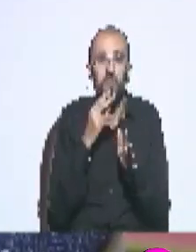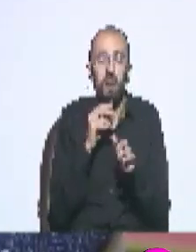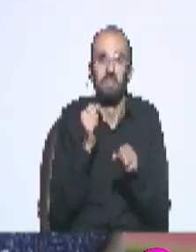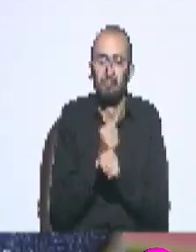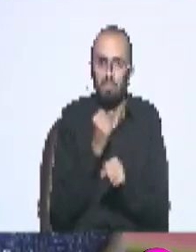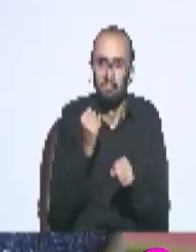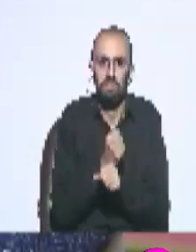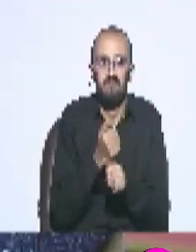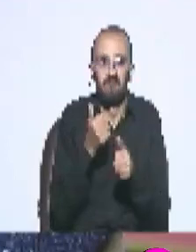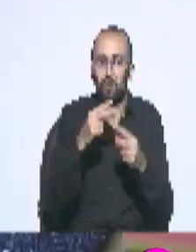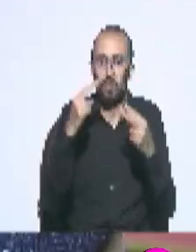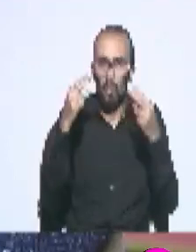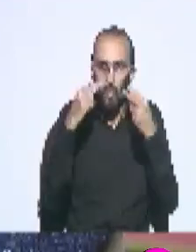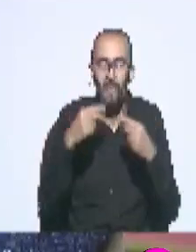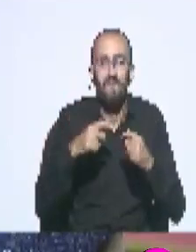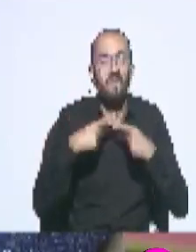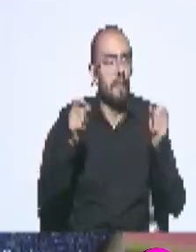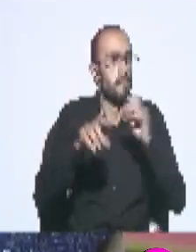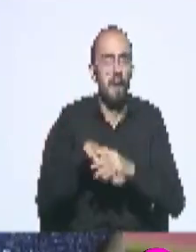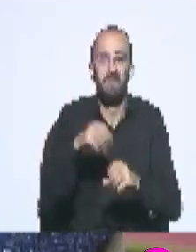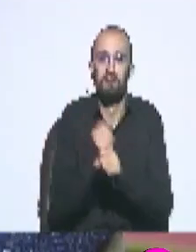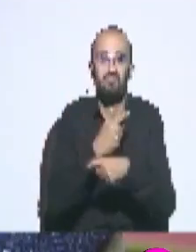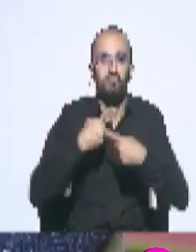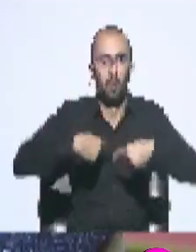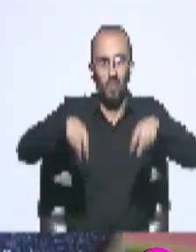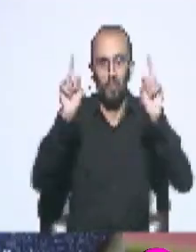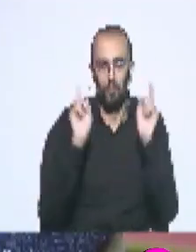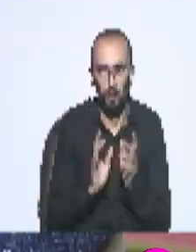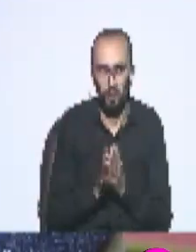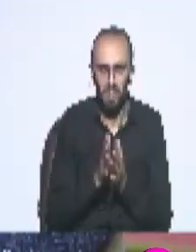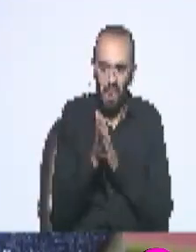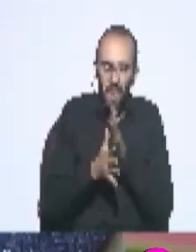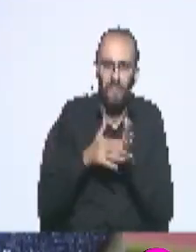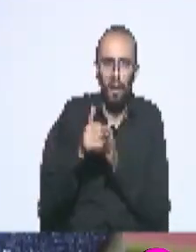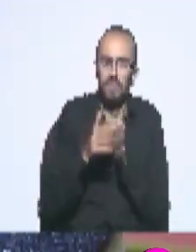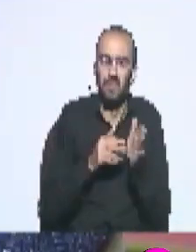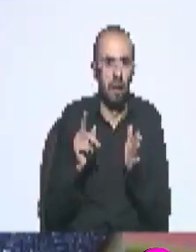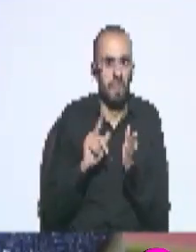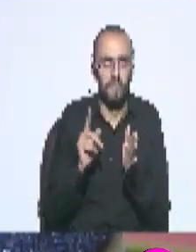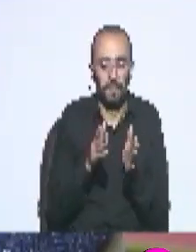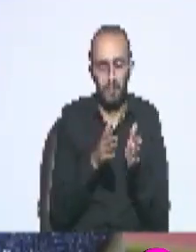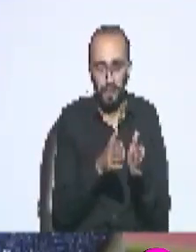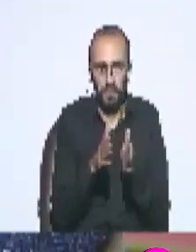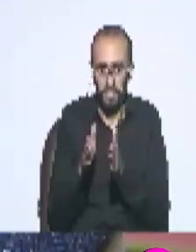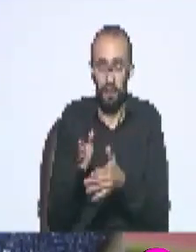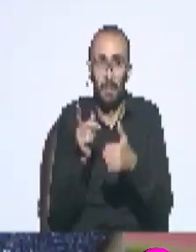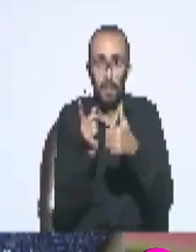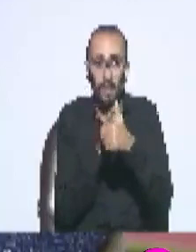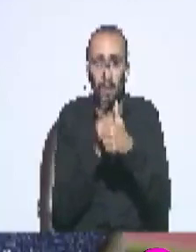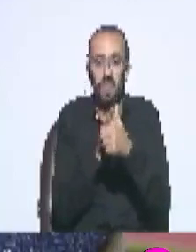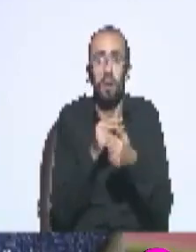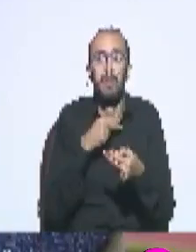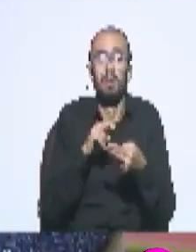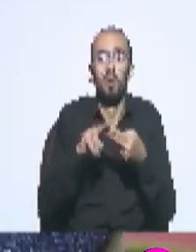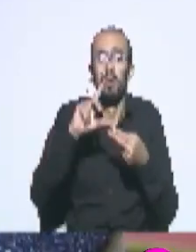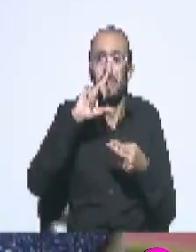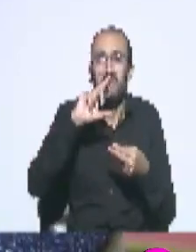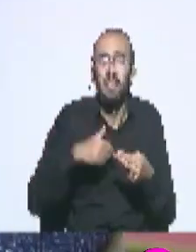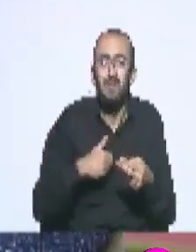الاول عملي بحيث الناس تبقى عارفه تبقى بتعمل ايه اول حاجه فيما يخص التصالح مع